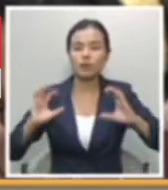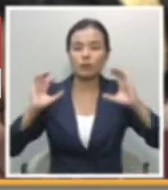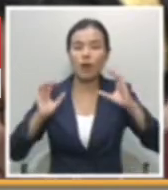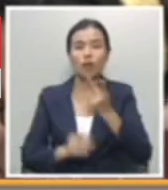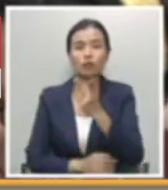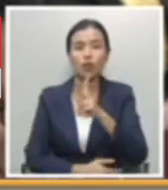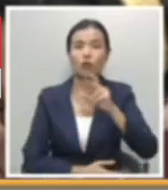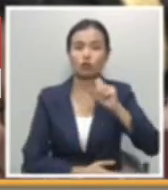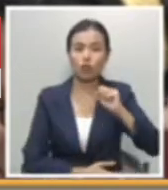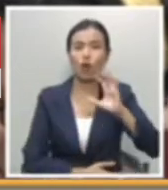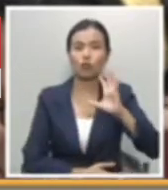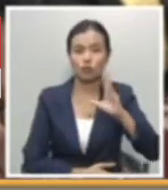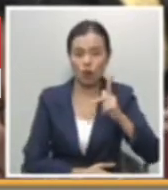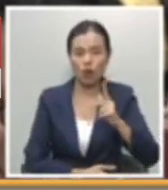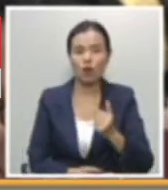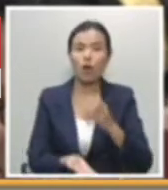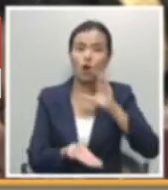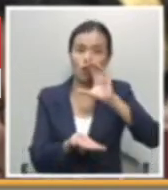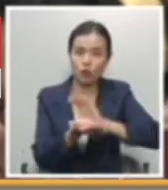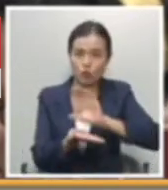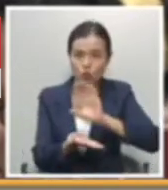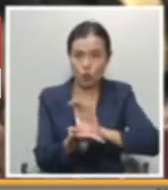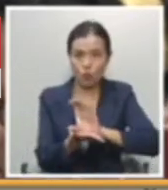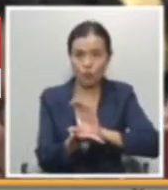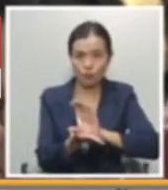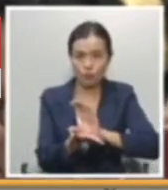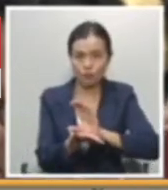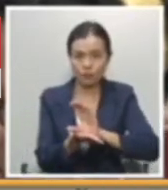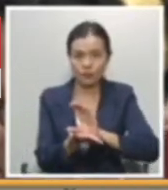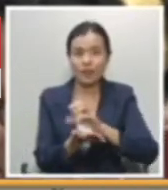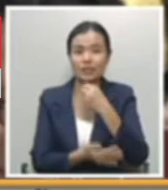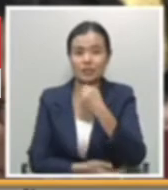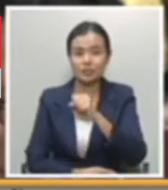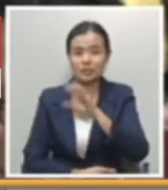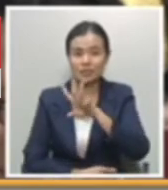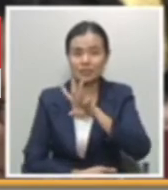ใช้งบประมาณไปถึง